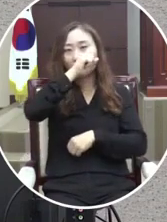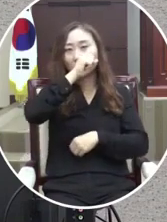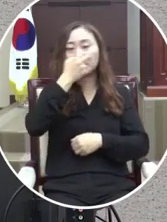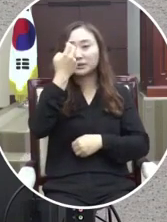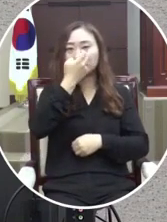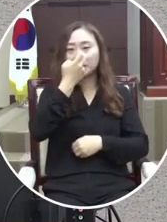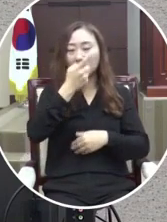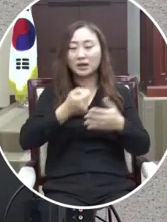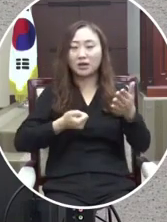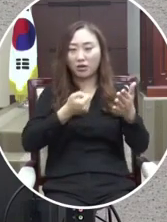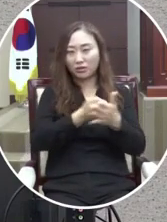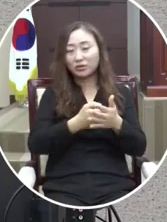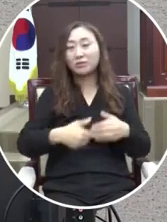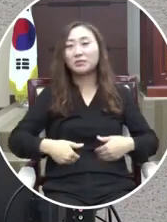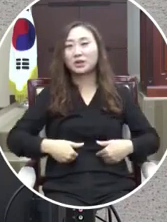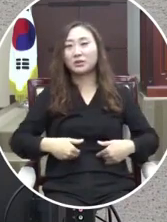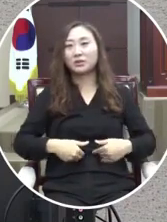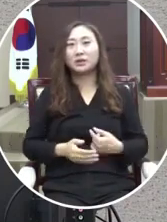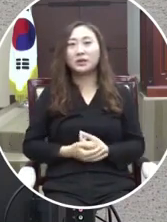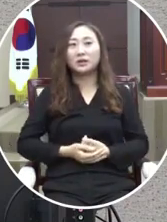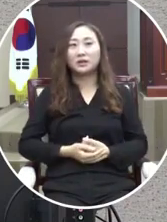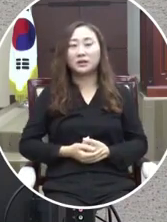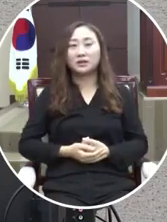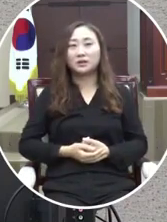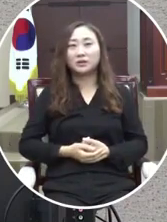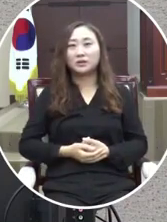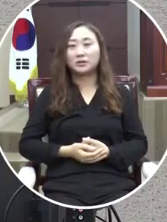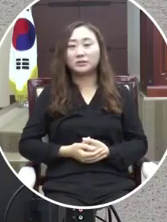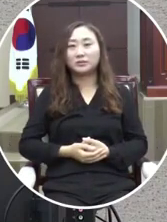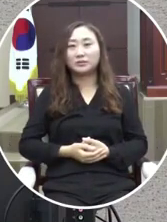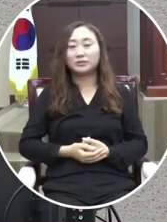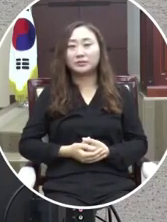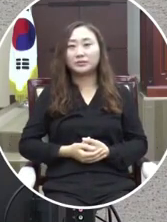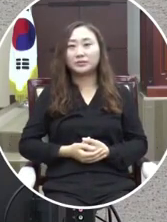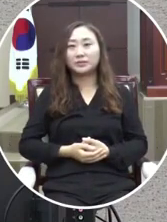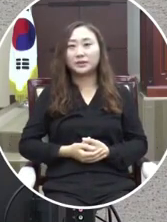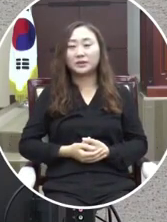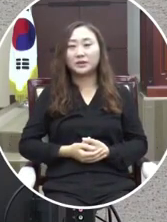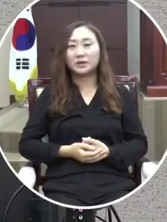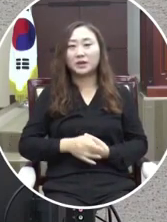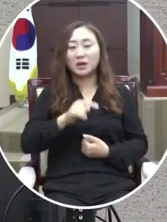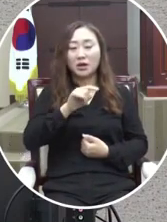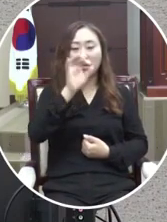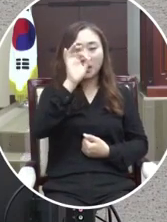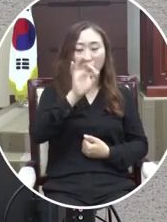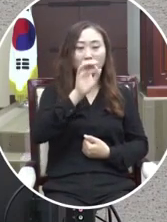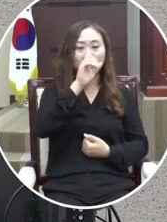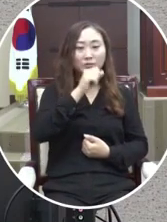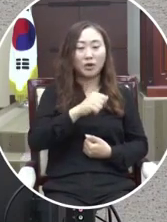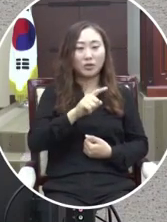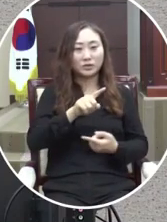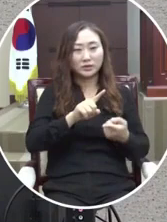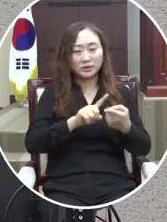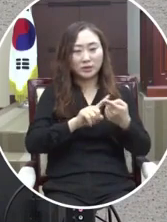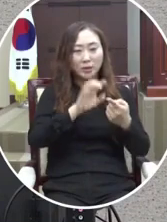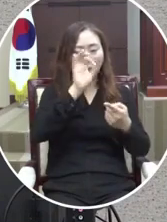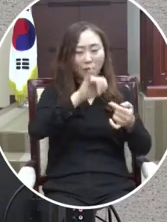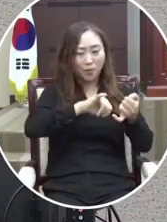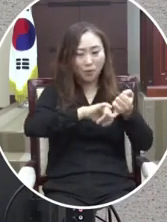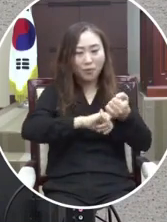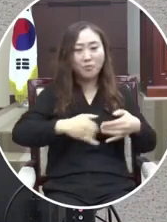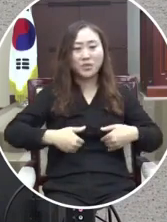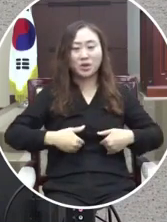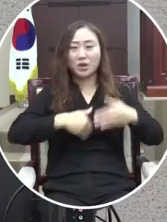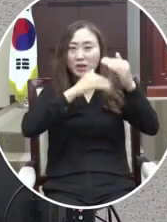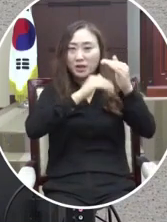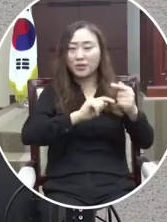심사는 과감한 결단이 필요합니다. 경직성 경비 중 경중을 감안하여 삭감하고 꼭